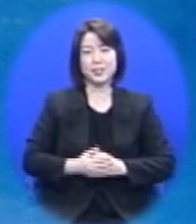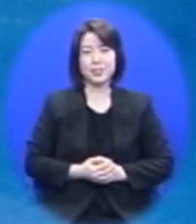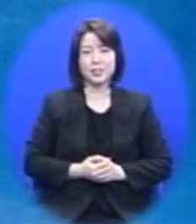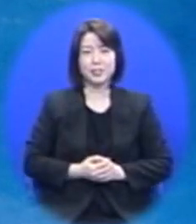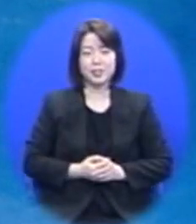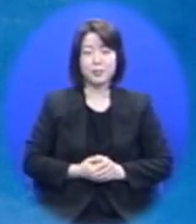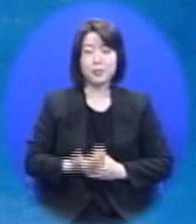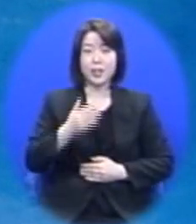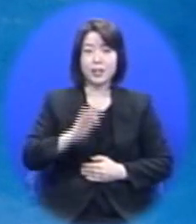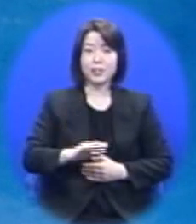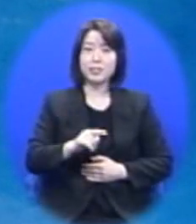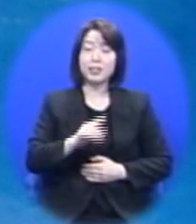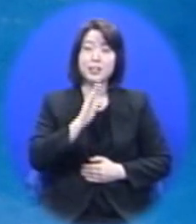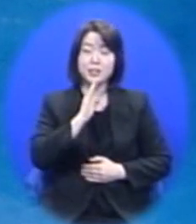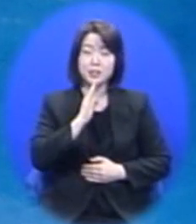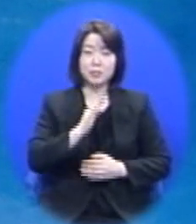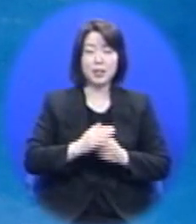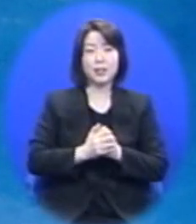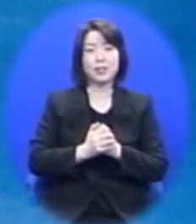네. 그런데 참